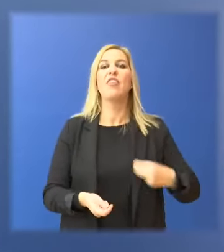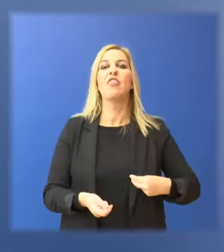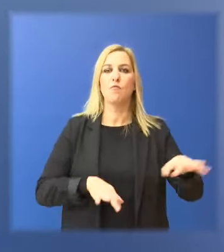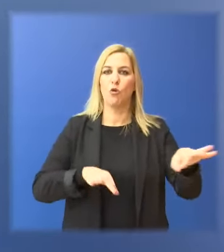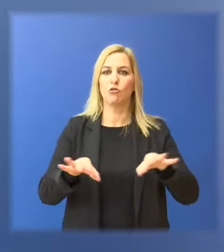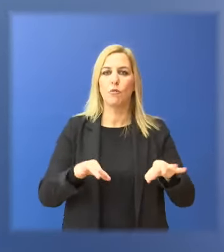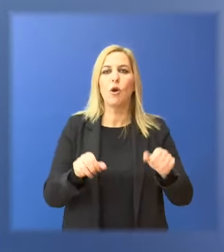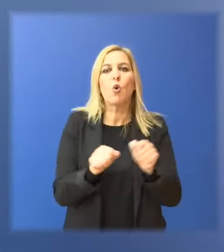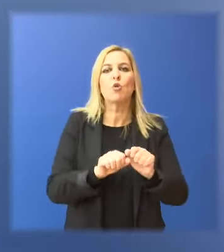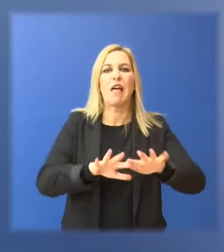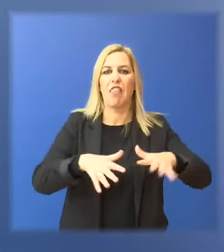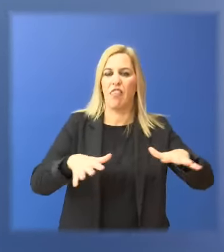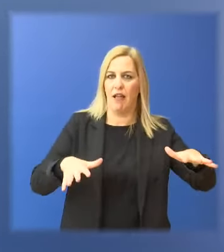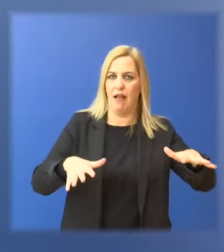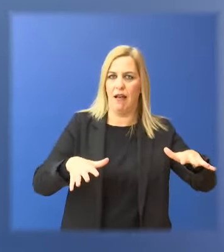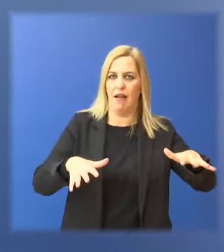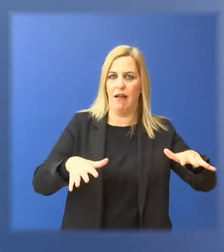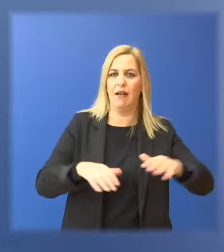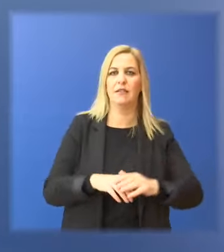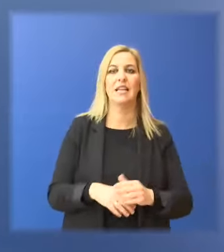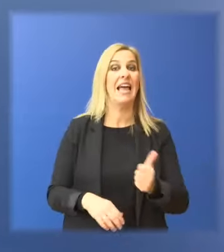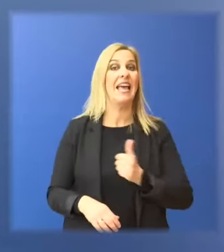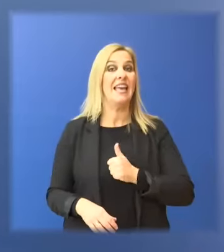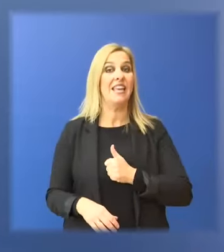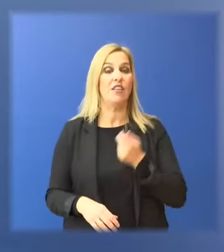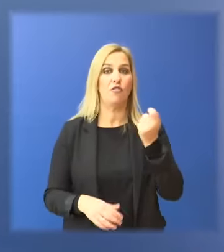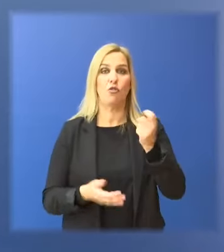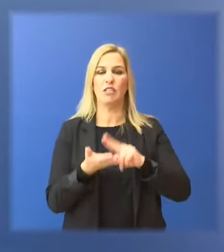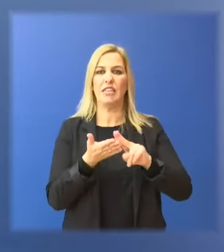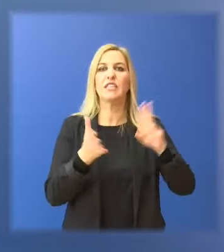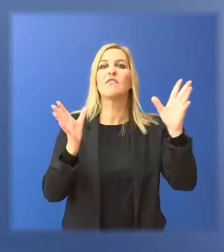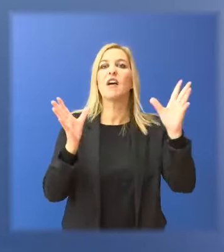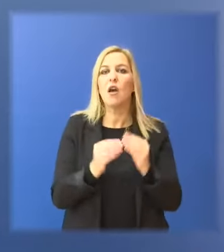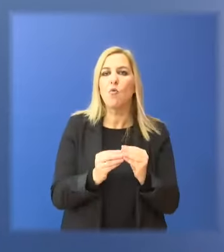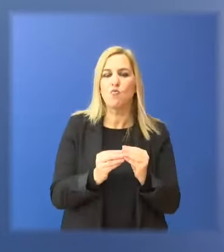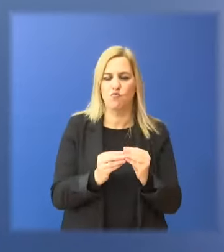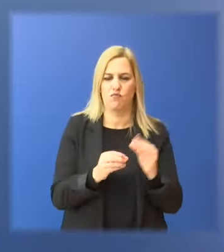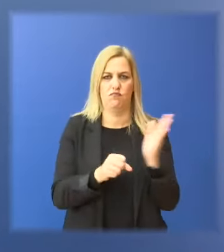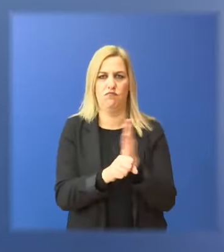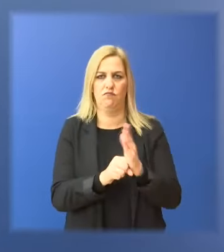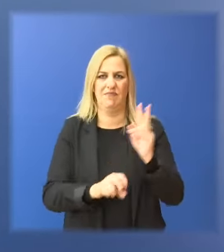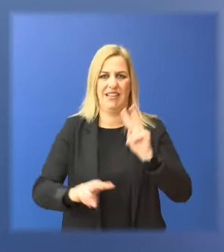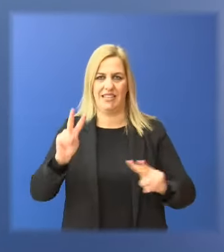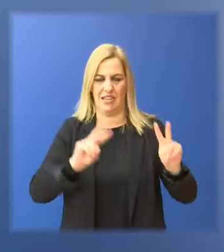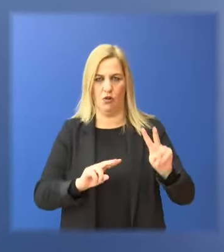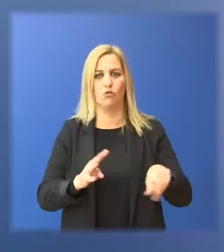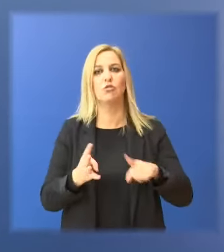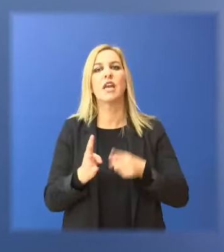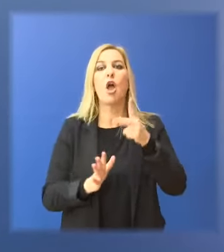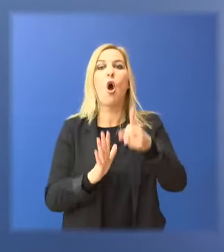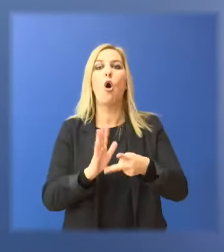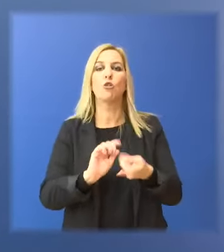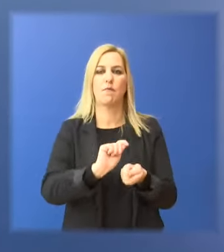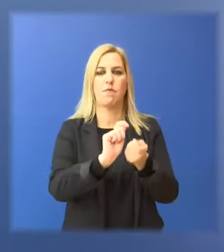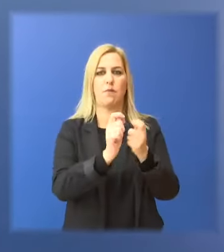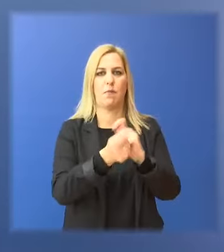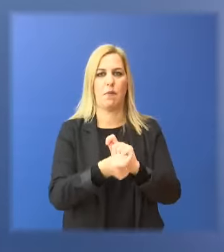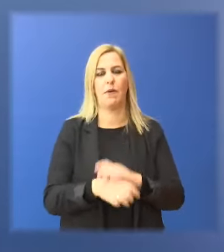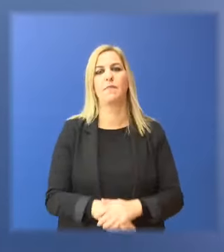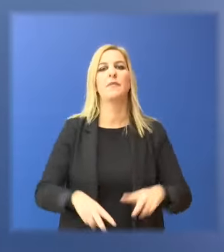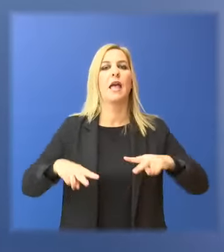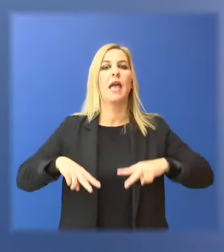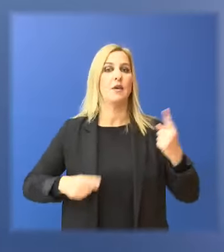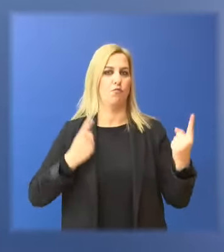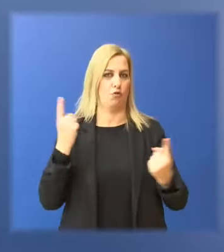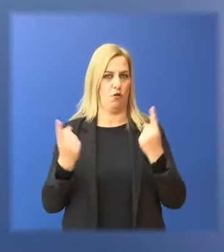στις παραθαλάσσιες περιοχές, την ιδιωτική ασφάλιση από φυσικές καταστροφές και την αναμόρφωση του ΟΣΕ. Με τις πρωτοβουλίες του Υπουργείου Περιβάλλοντος